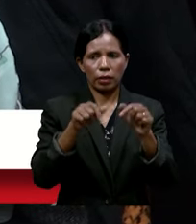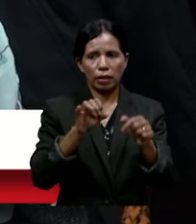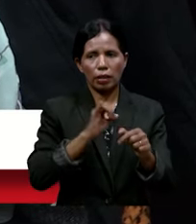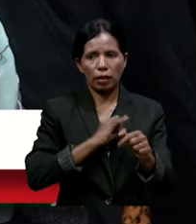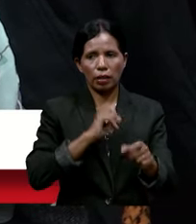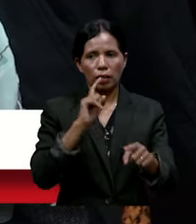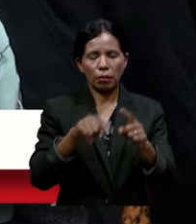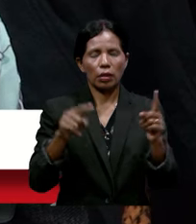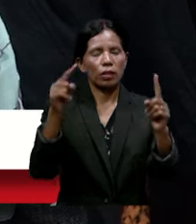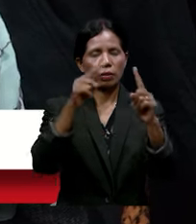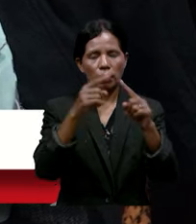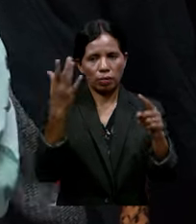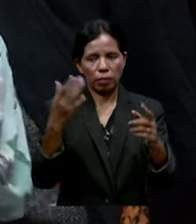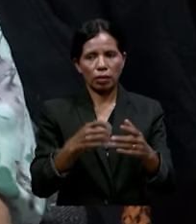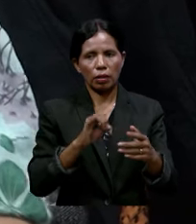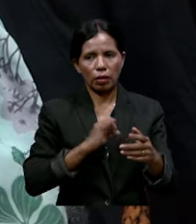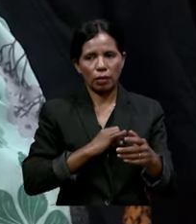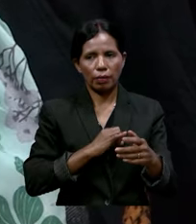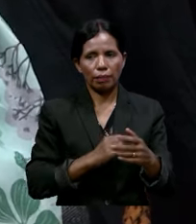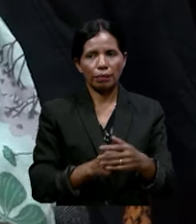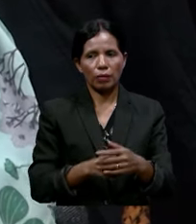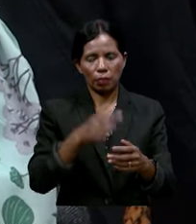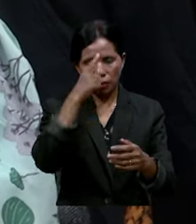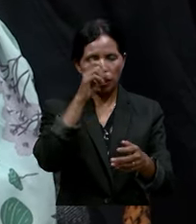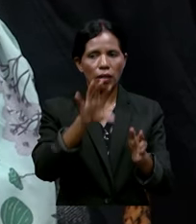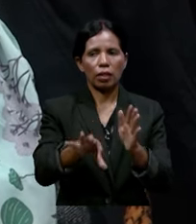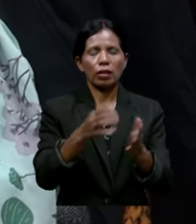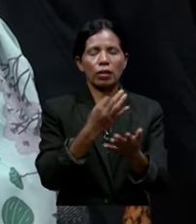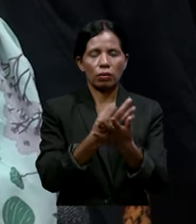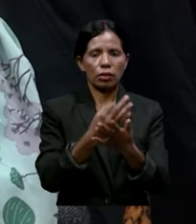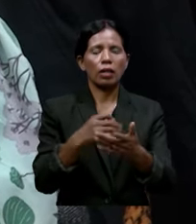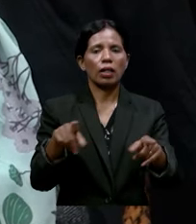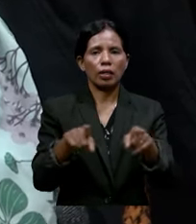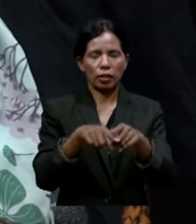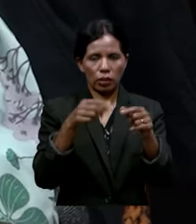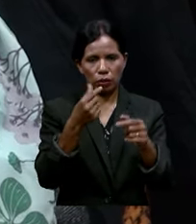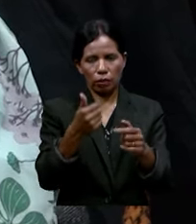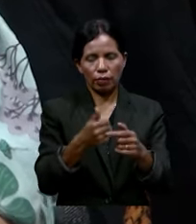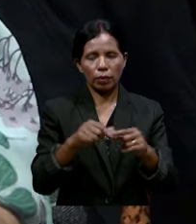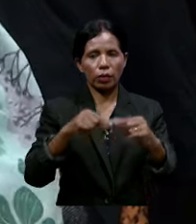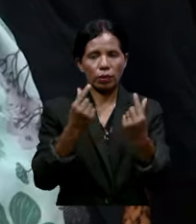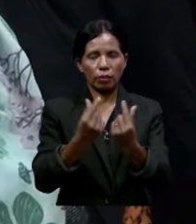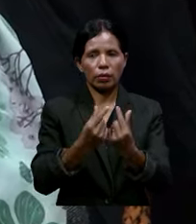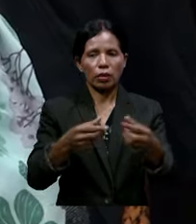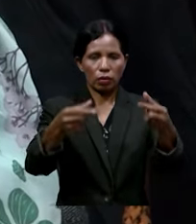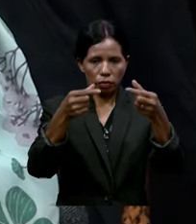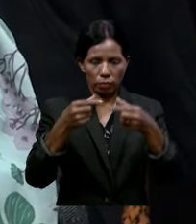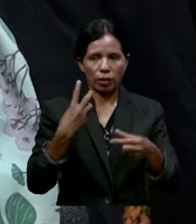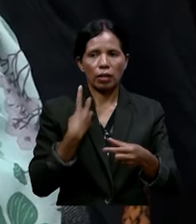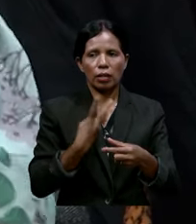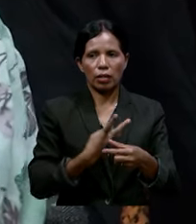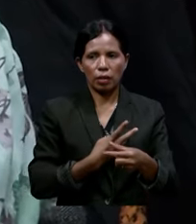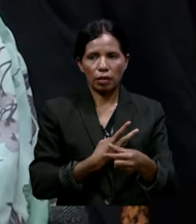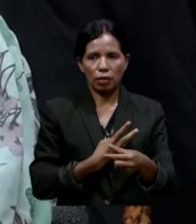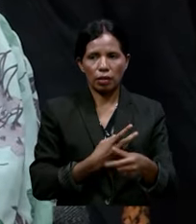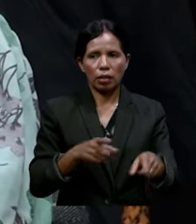label tohen iba. Ne hau label tohen tamba sa iya ne lehe tanda ite pakote hansane. Pakote ida nebe fomai amine ida amine parti